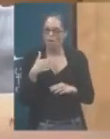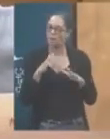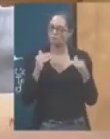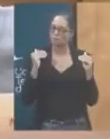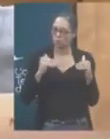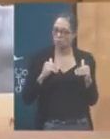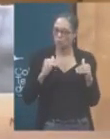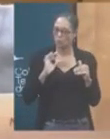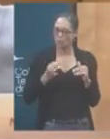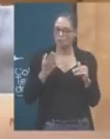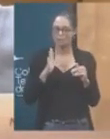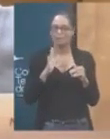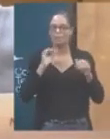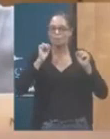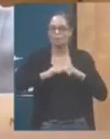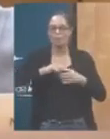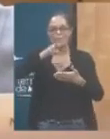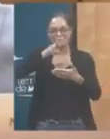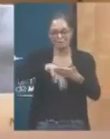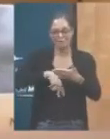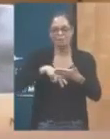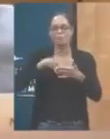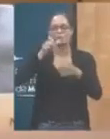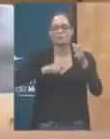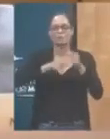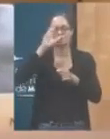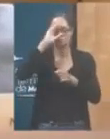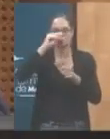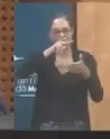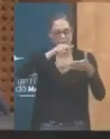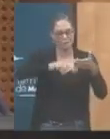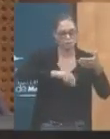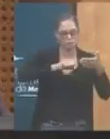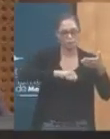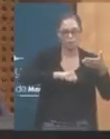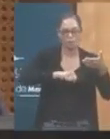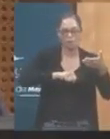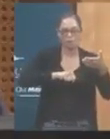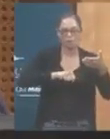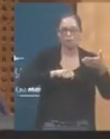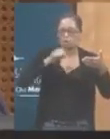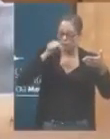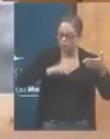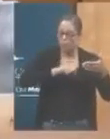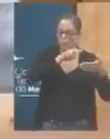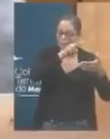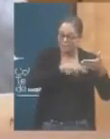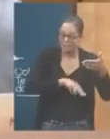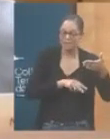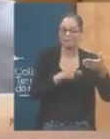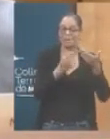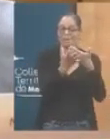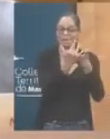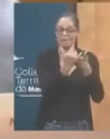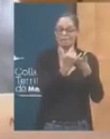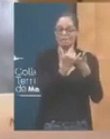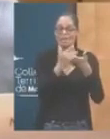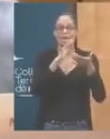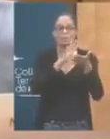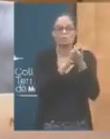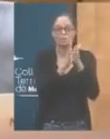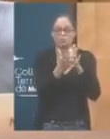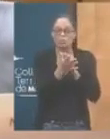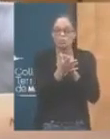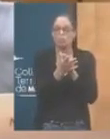faire. Lire la pétition des étudiants. Non. Je peux le faire. Je peux lire la lettre de